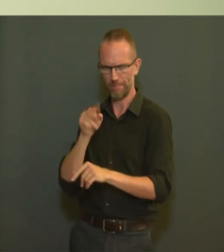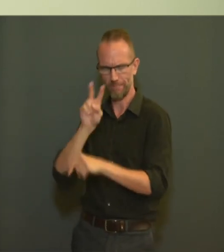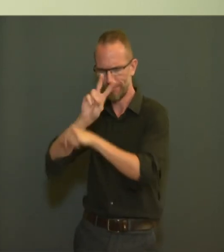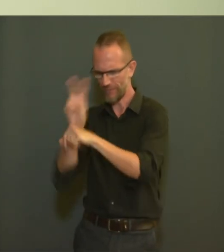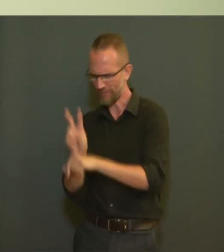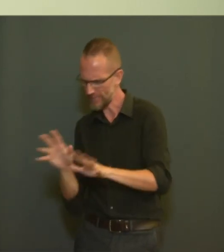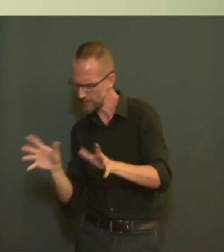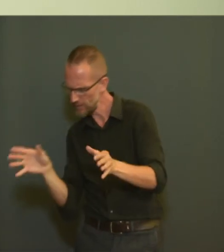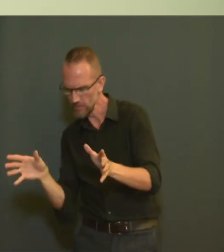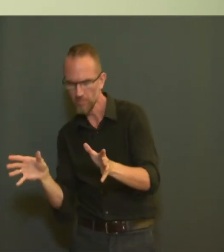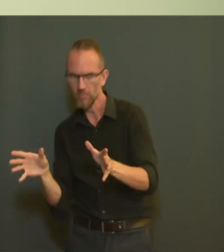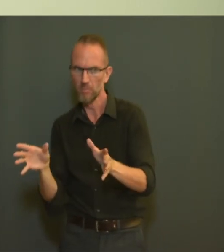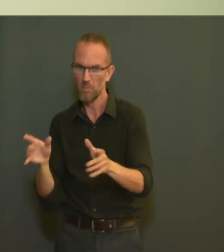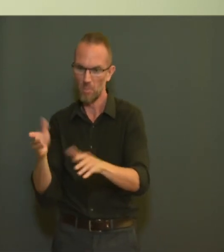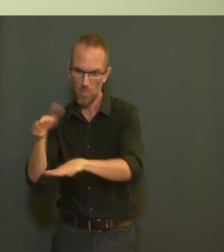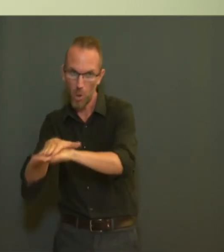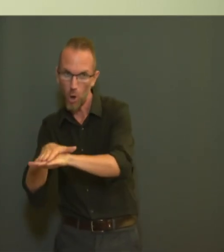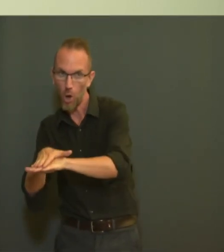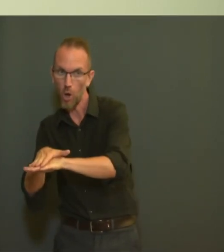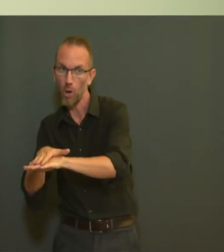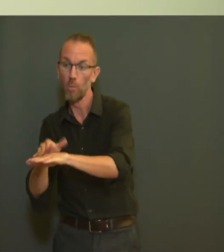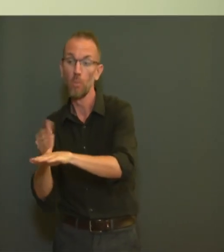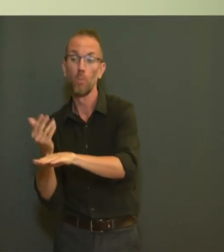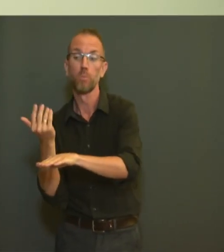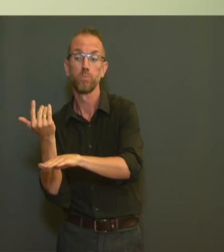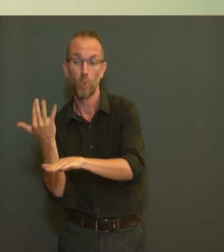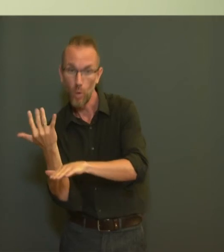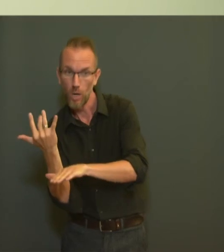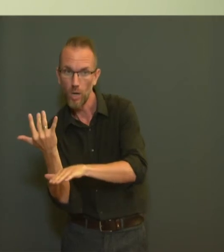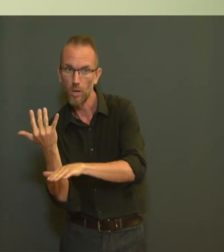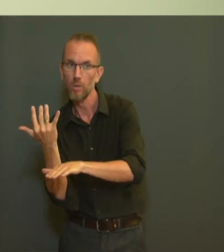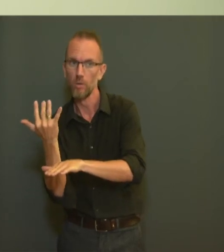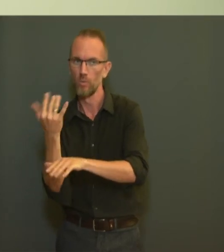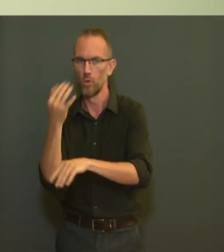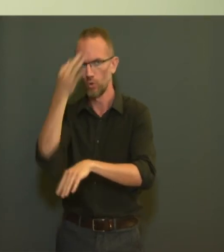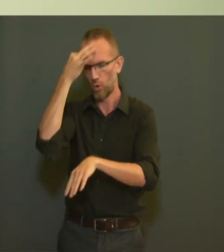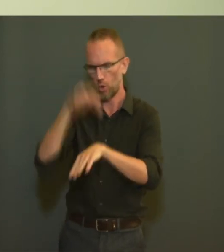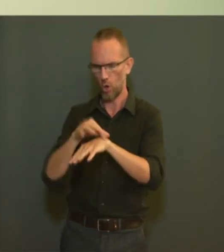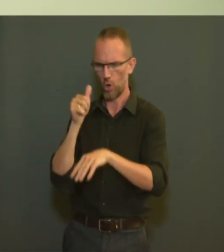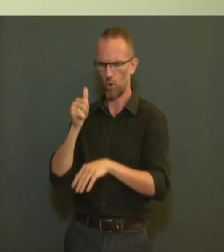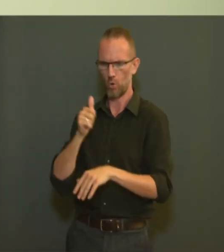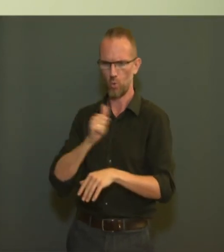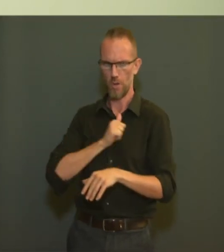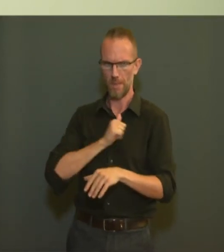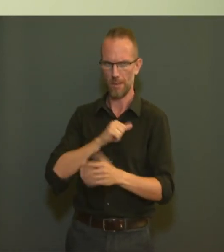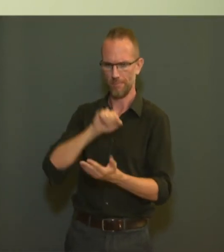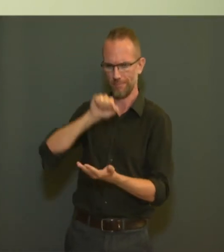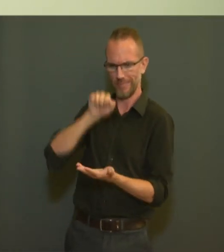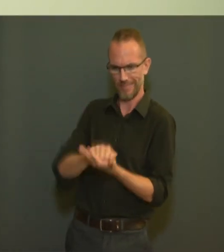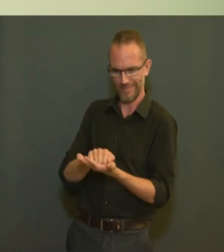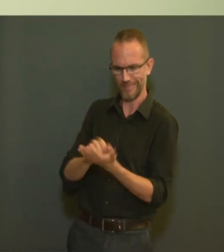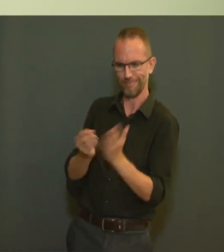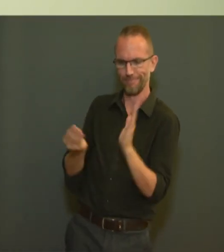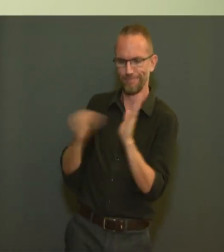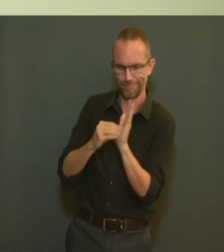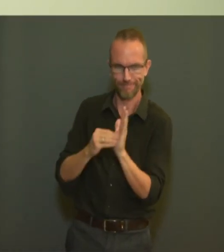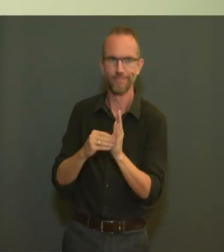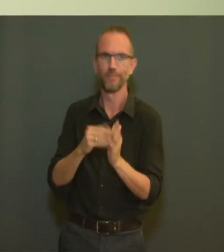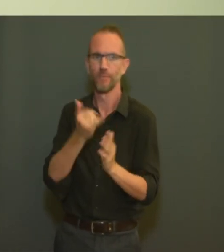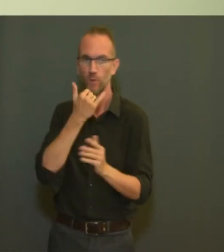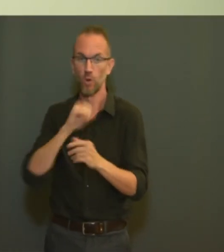non il estime que ce patient a comme première cause le Covid-19 ou qu'éventuellement le Covid-19 est un